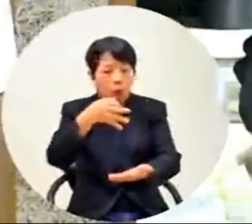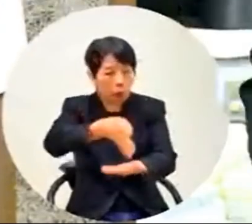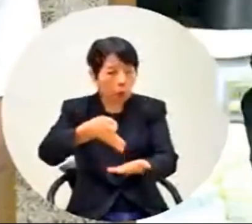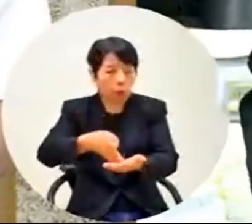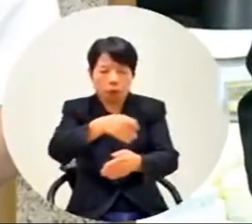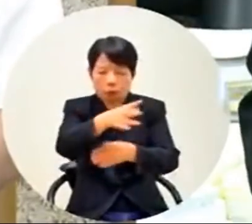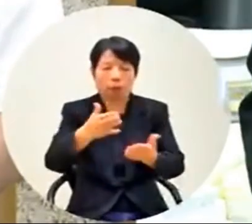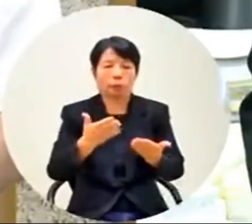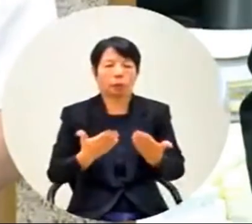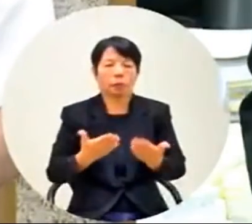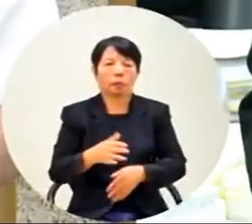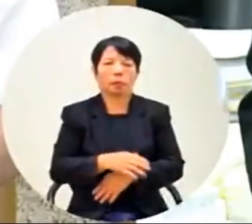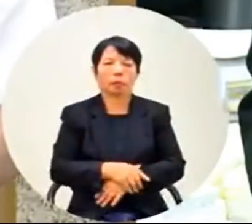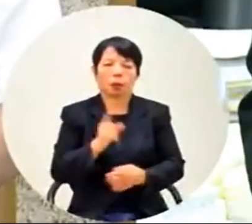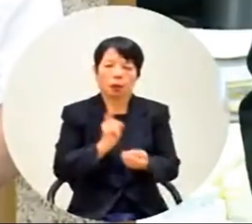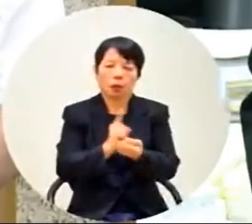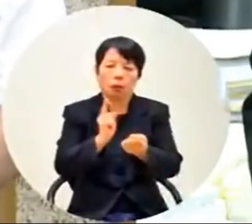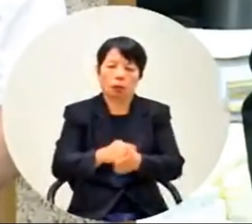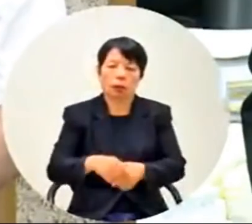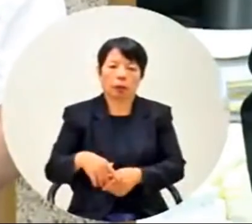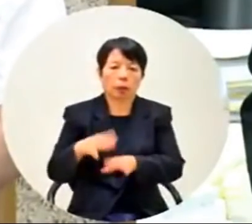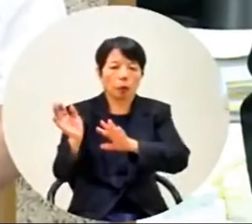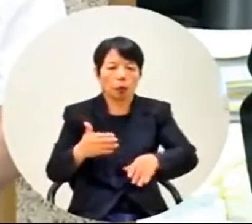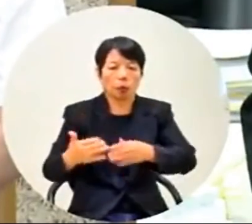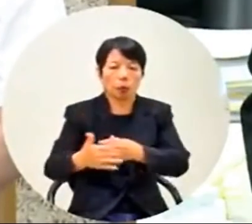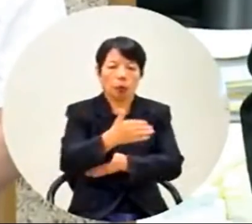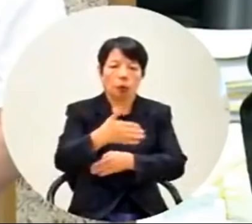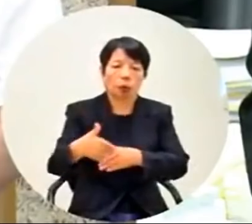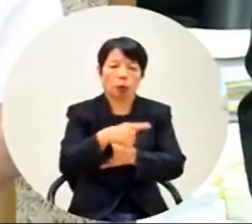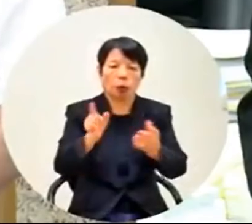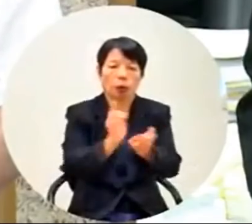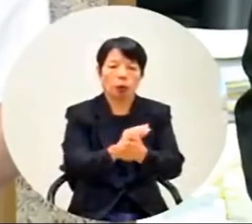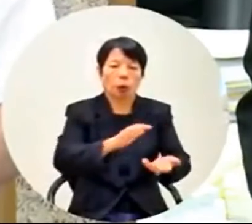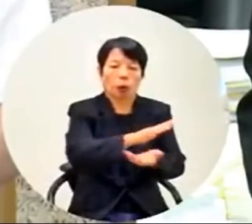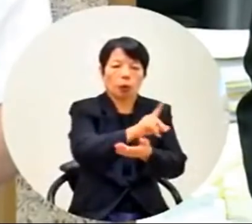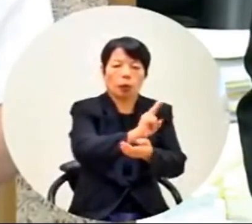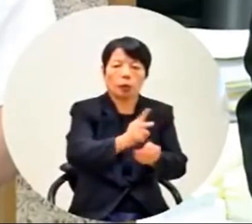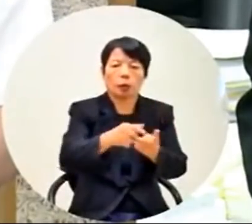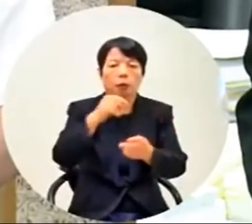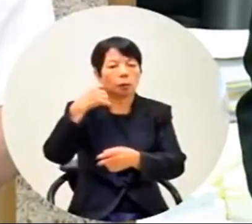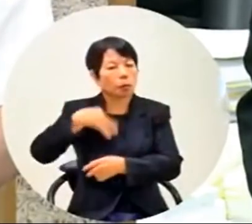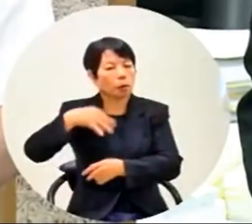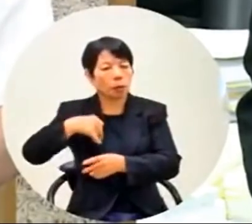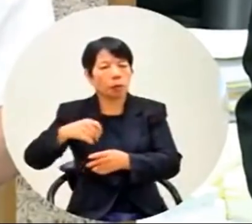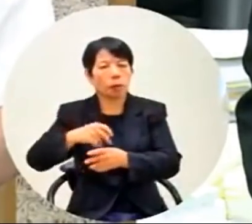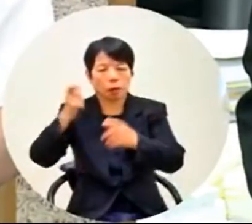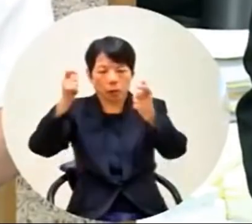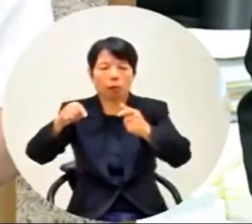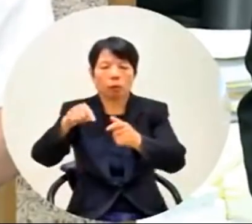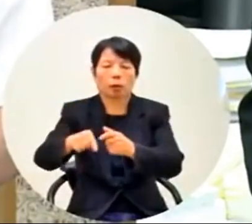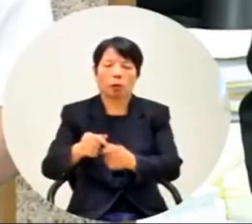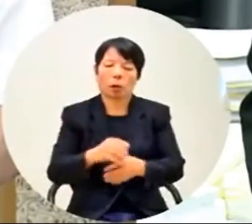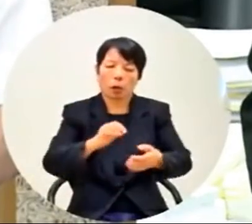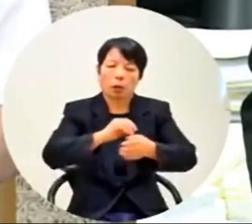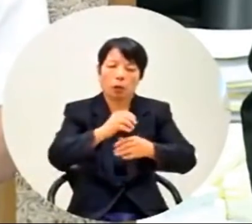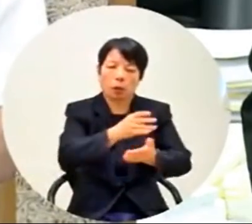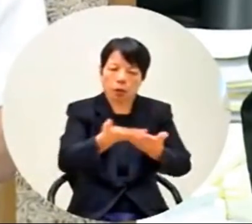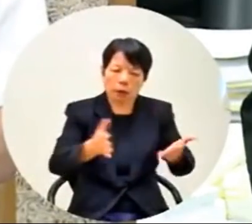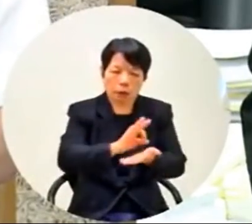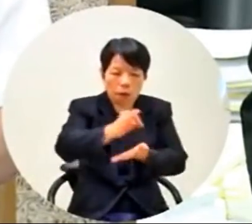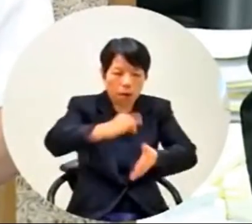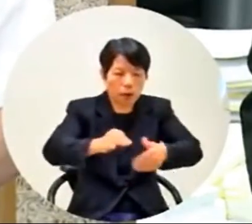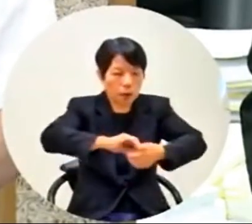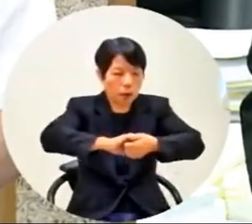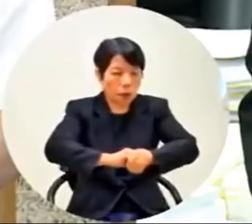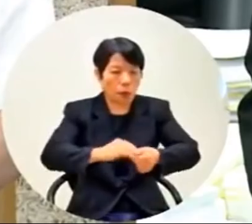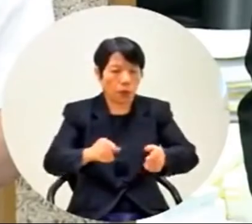部分是国内生产石目鱼的县市，包括云林、嘉义、台南、高雄。那有关为了稳定石目鱼价，我们也